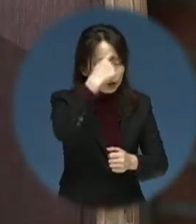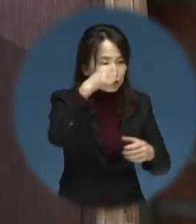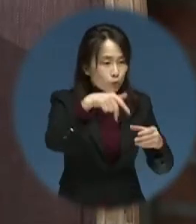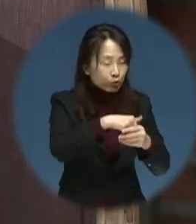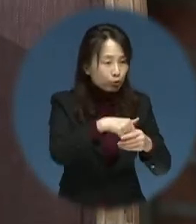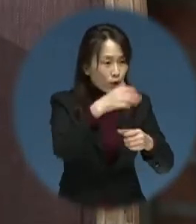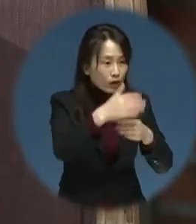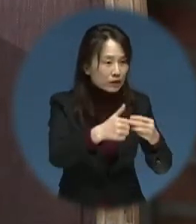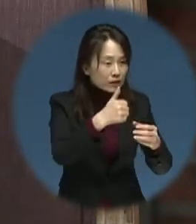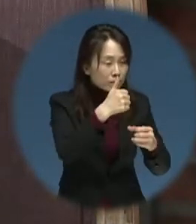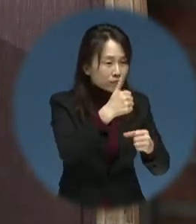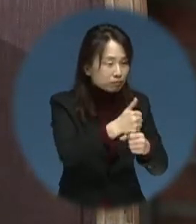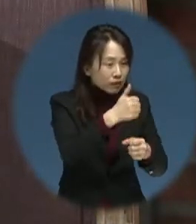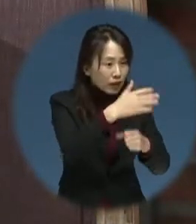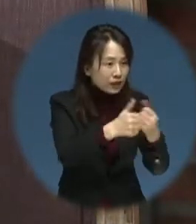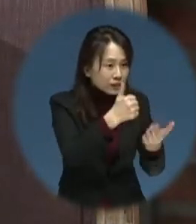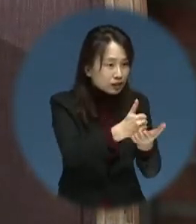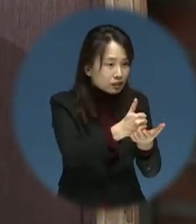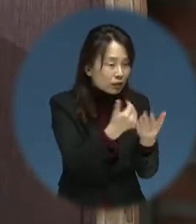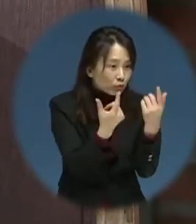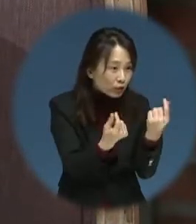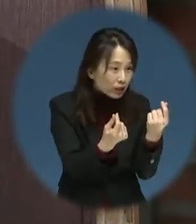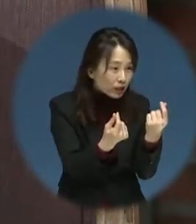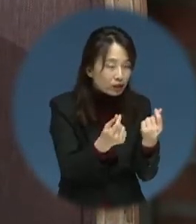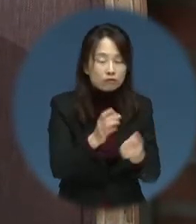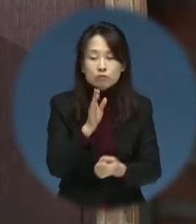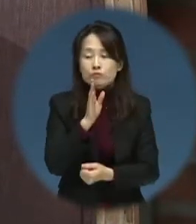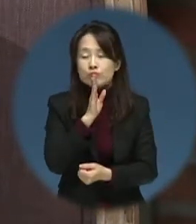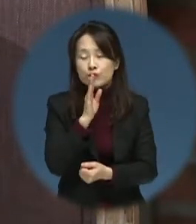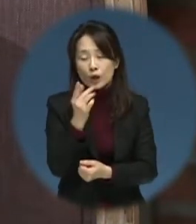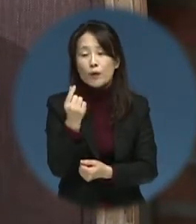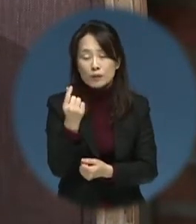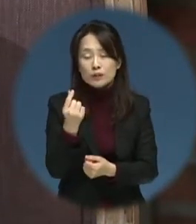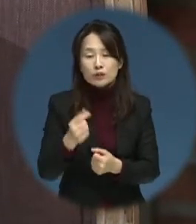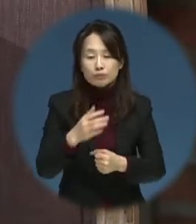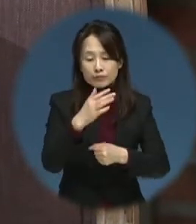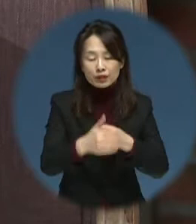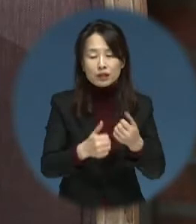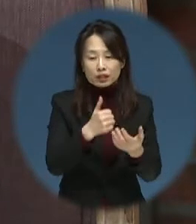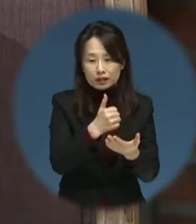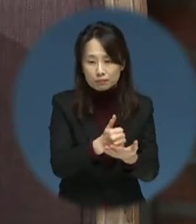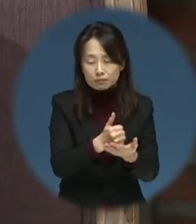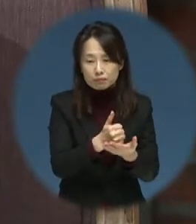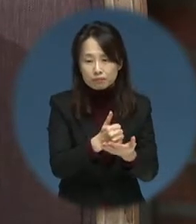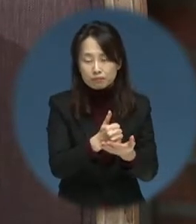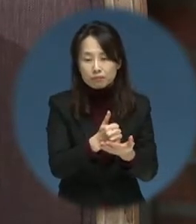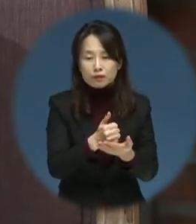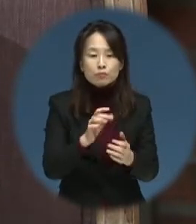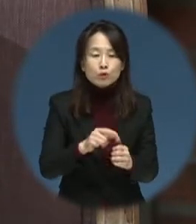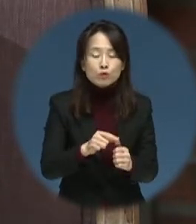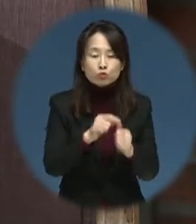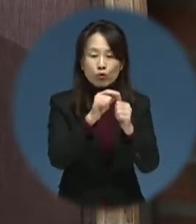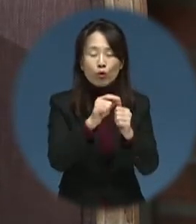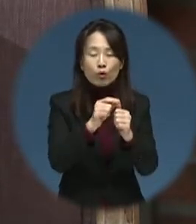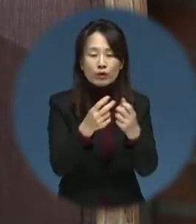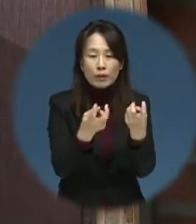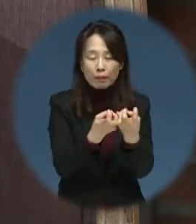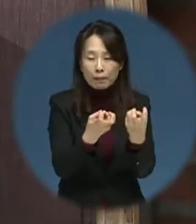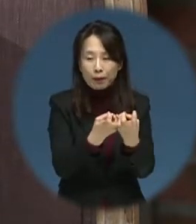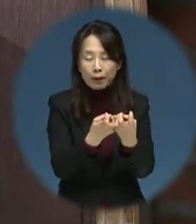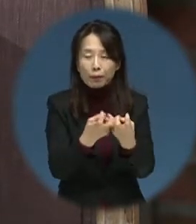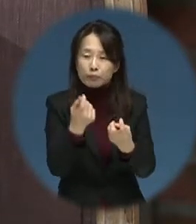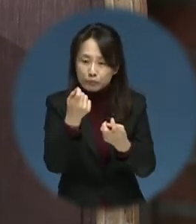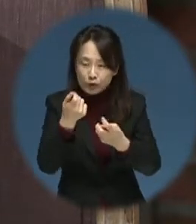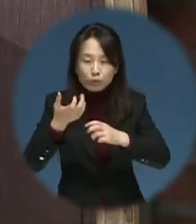두 분이 있을 수는 없으니까. 뭐 다만 뭐 하나님을 받아들이는 신관과 뭐 구원의 방식은